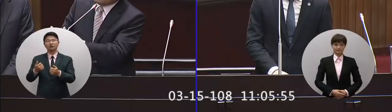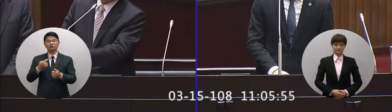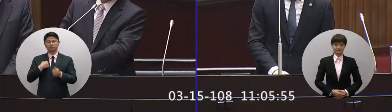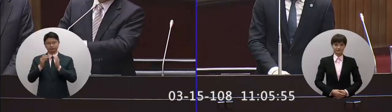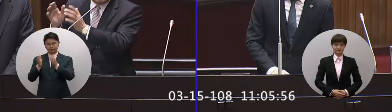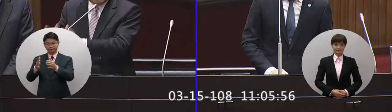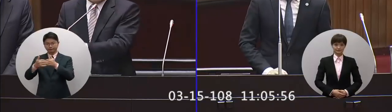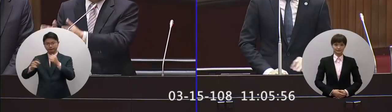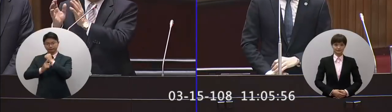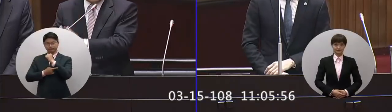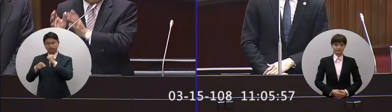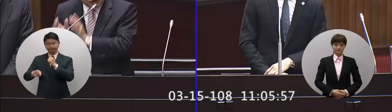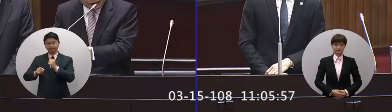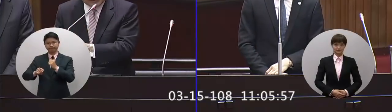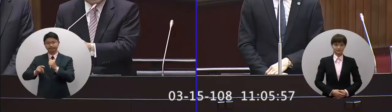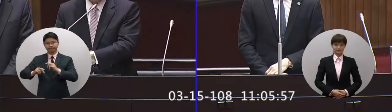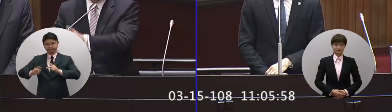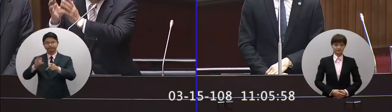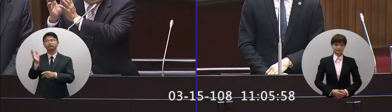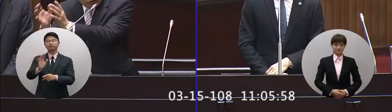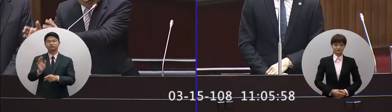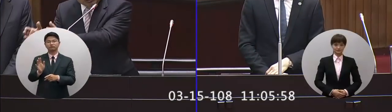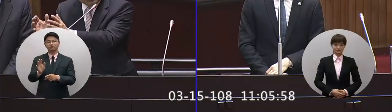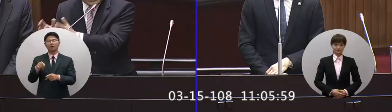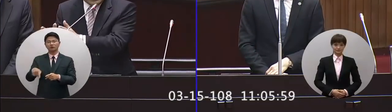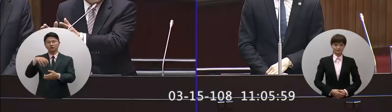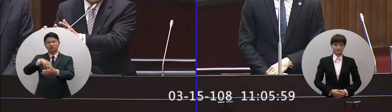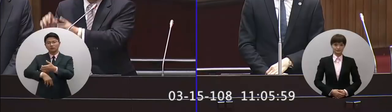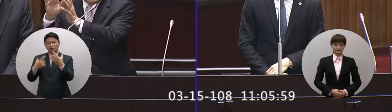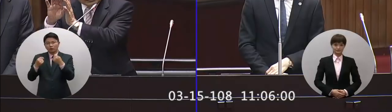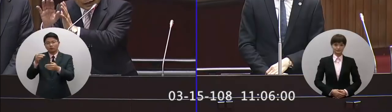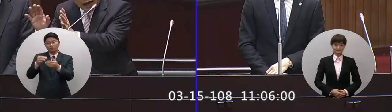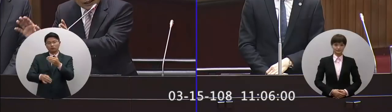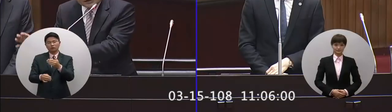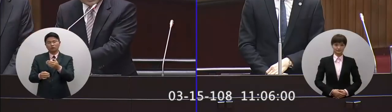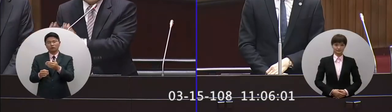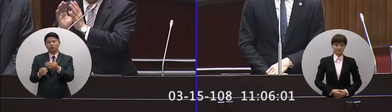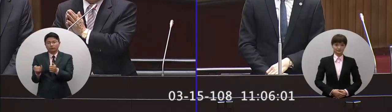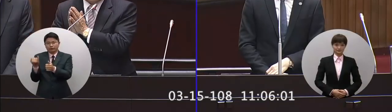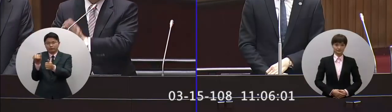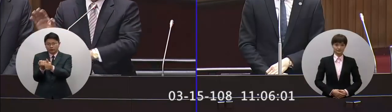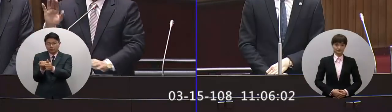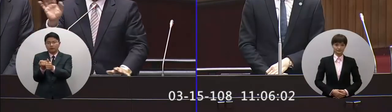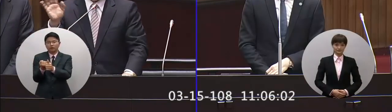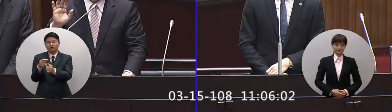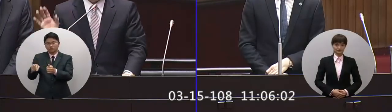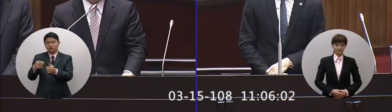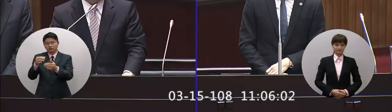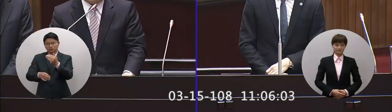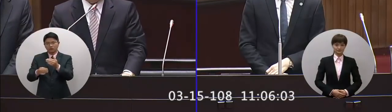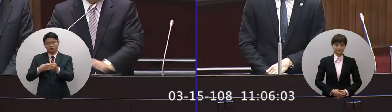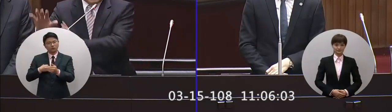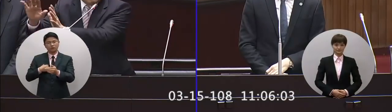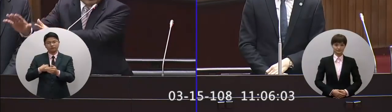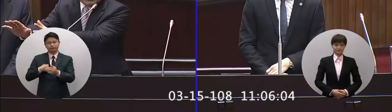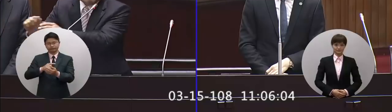改民法，所以民法内底规定夫妻会遮的一切规定，一字都无